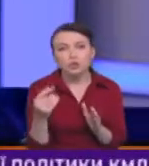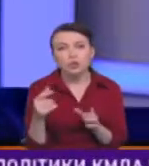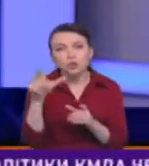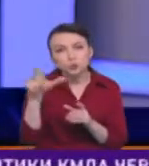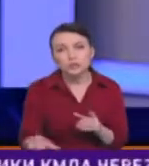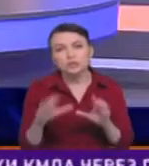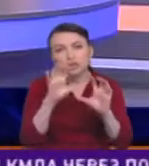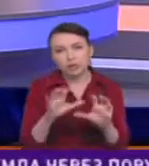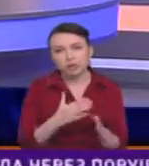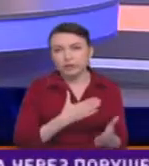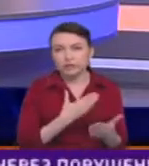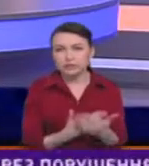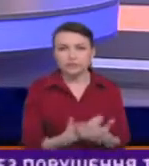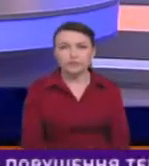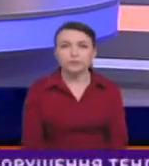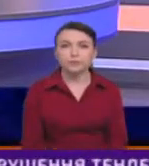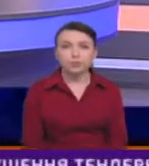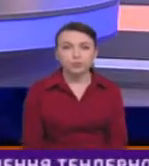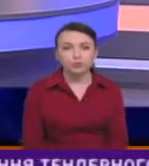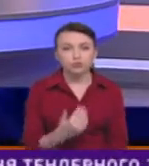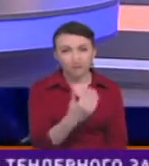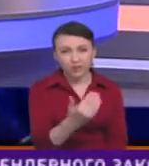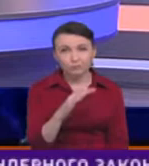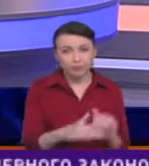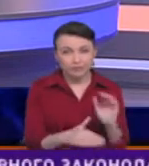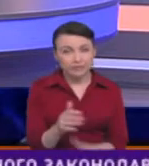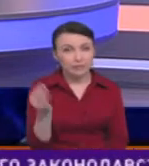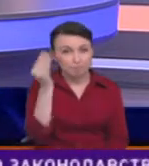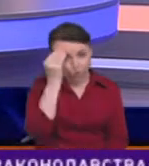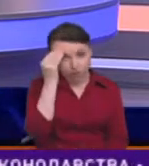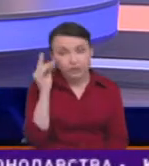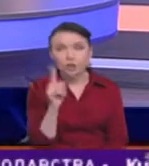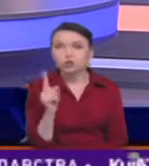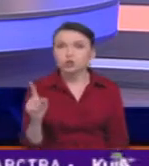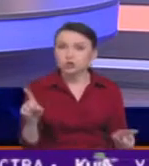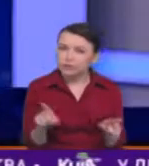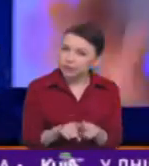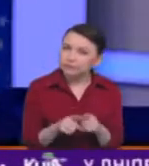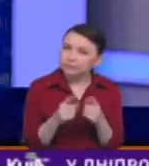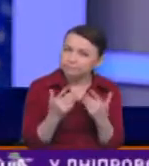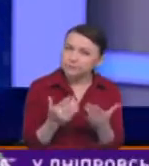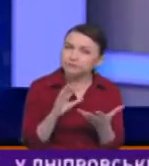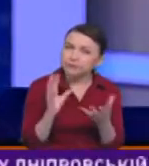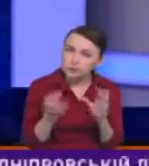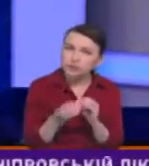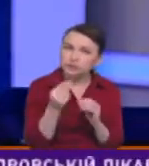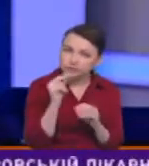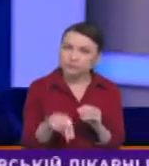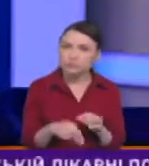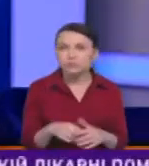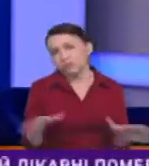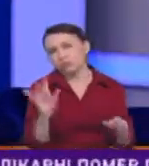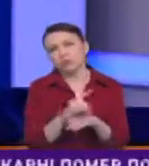законодавчої ініціативи. Значить, тобто ваш професійний погляд говорить про те, що такі він в результаті винуватий,